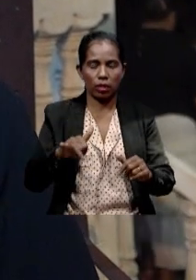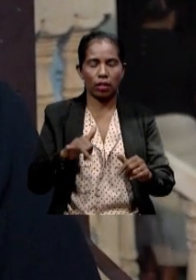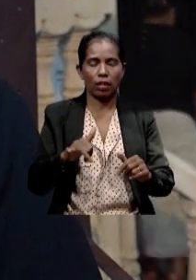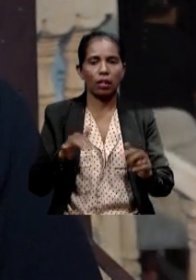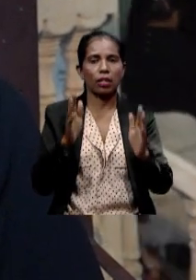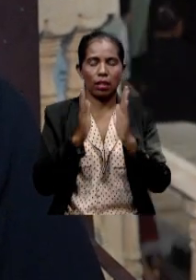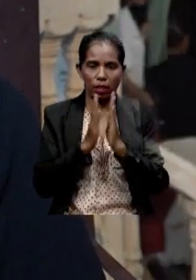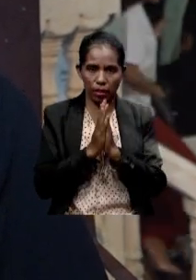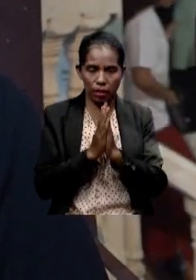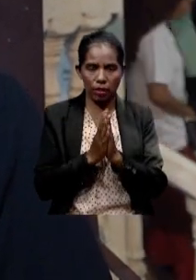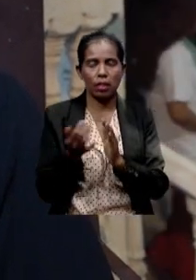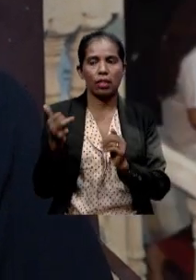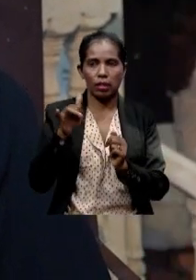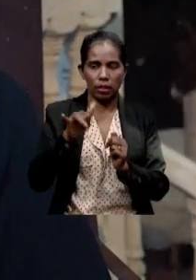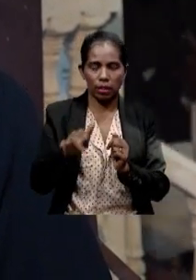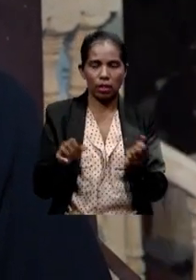sirnia